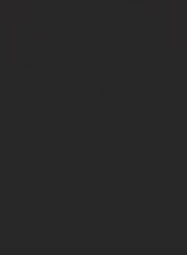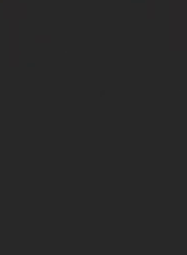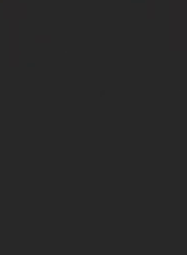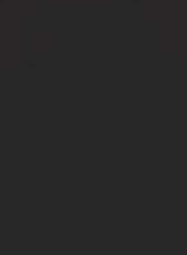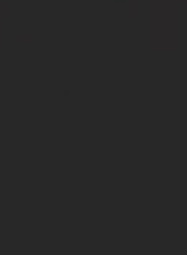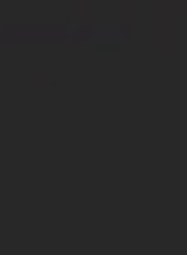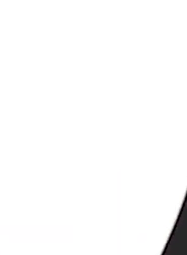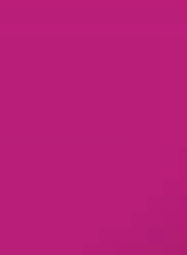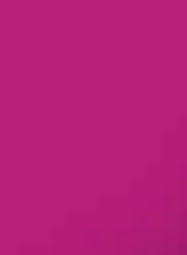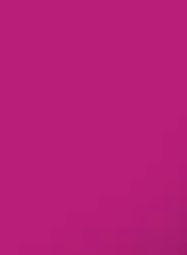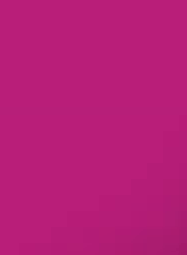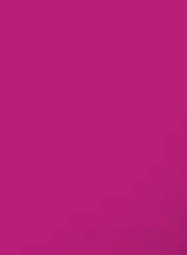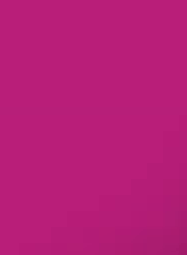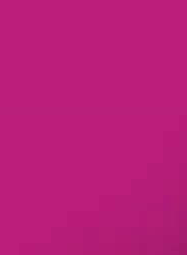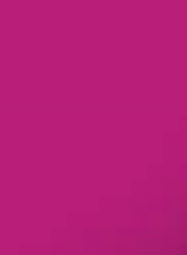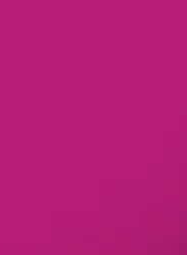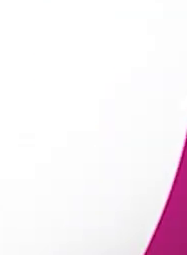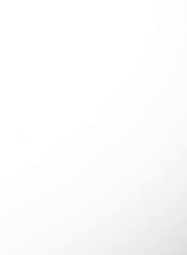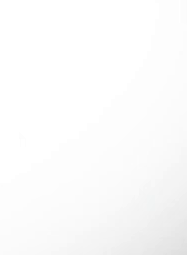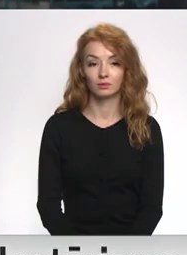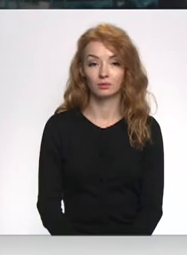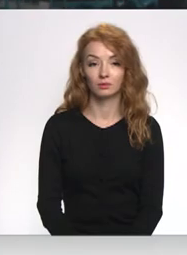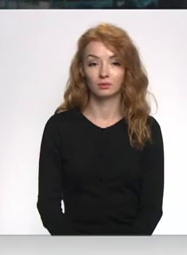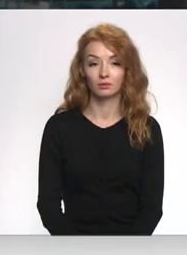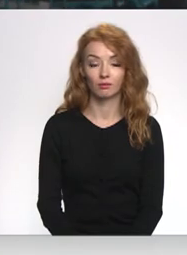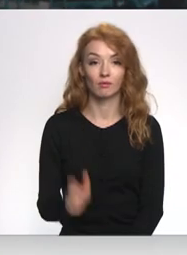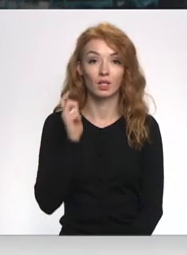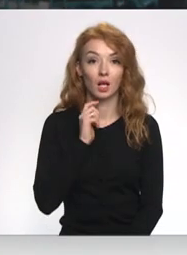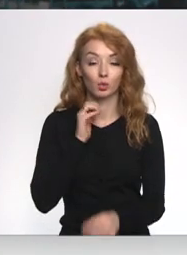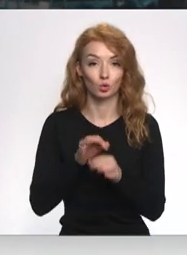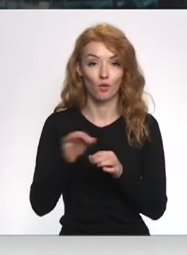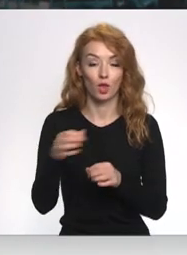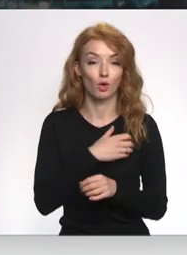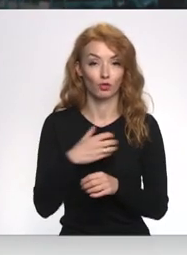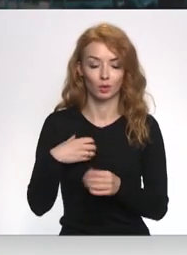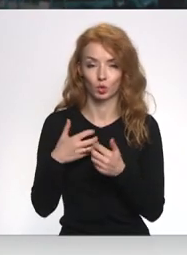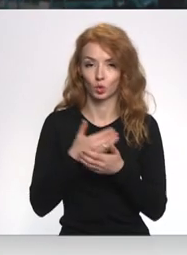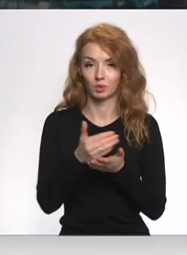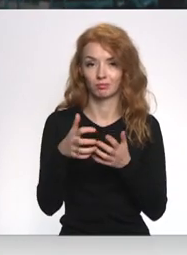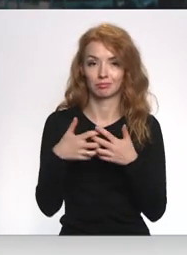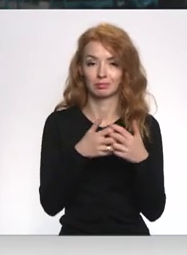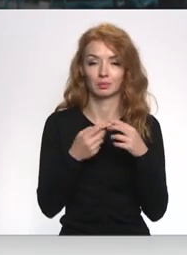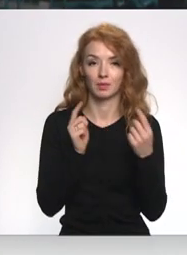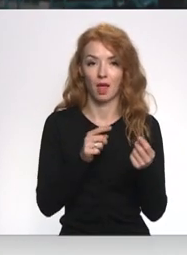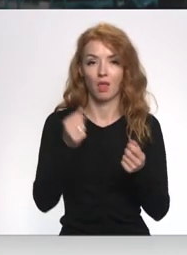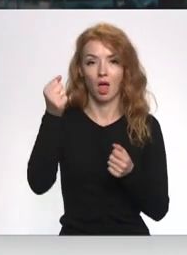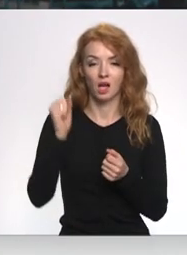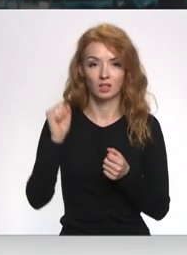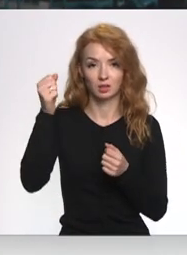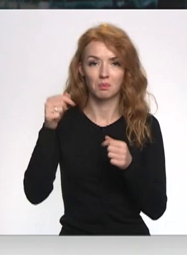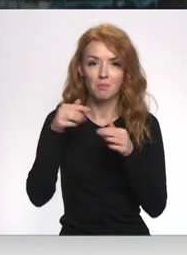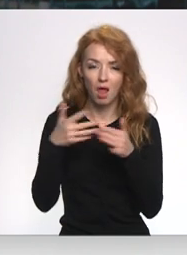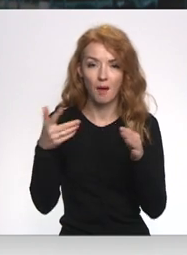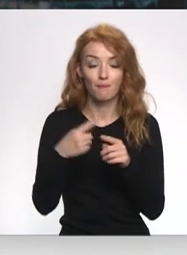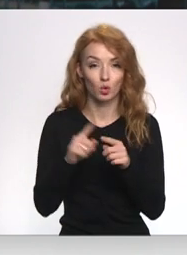Re, viss ēters ir te! Jēkabpils novada pašvaldība turpina cīņu pret azartspēlēm. Vietvara